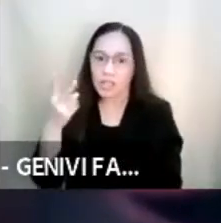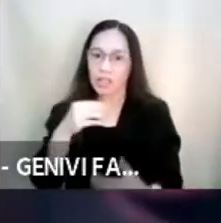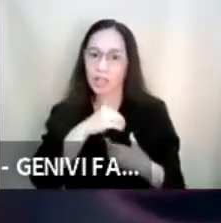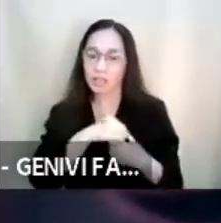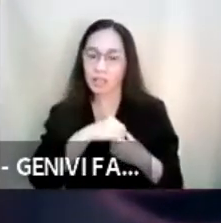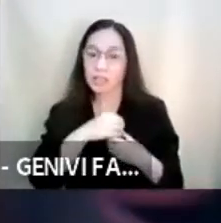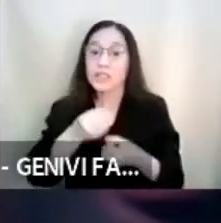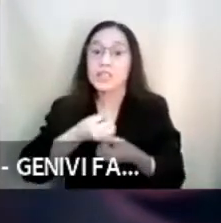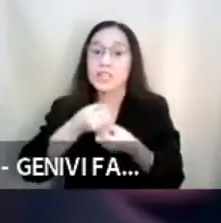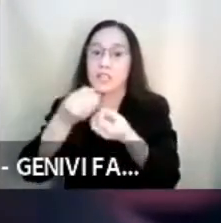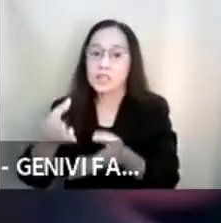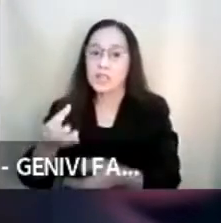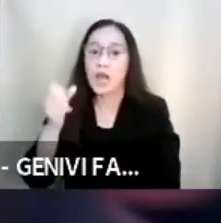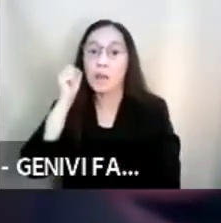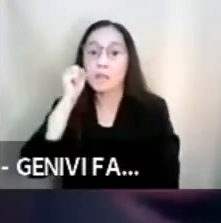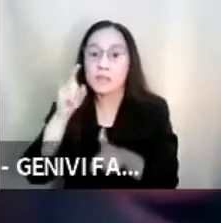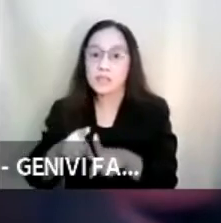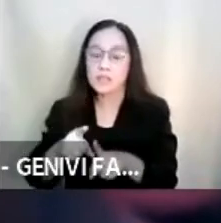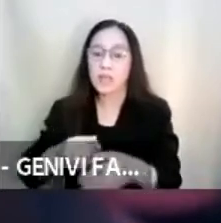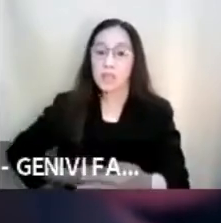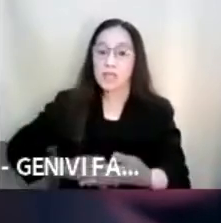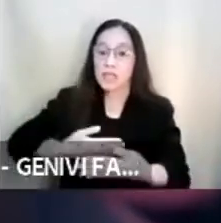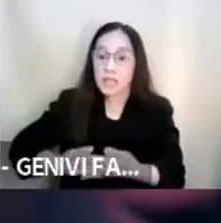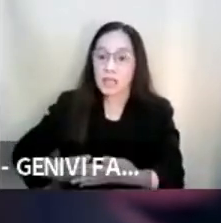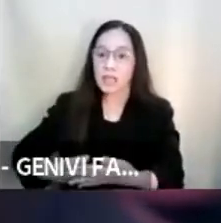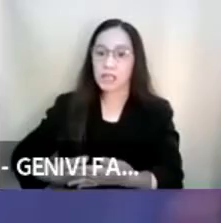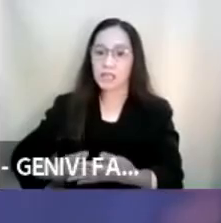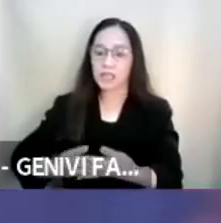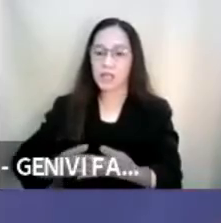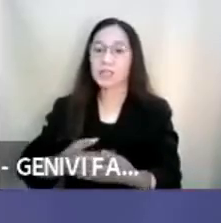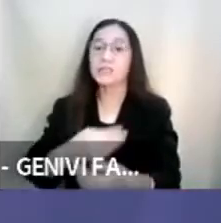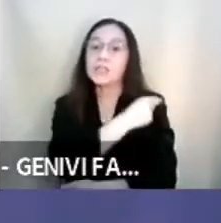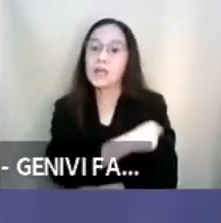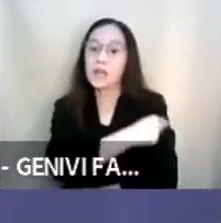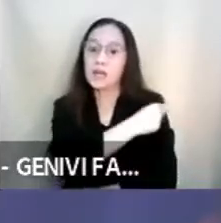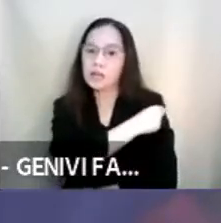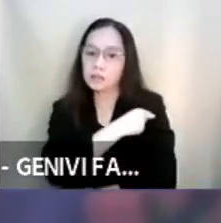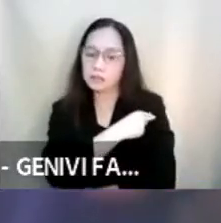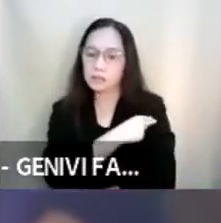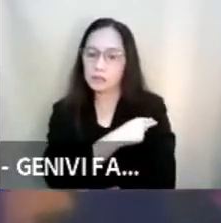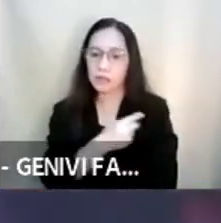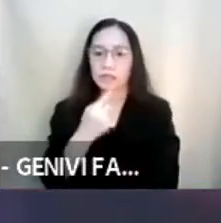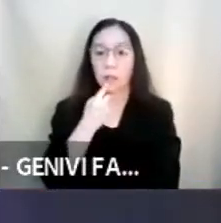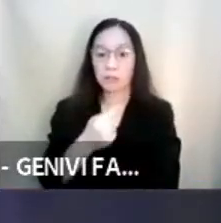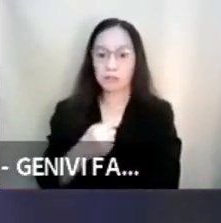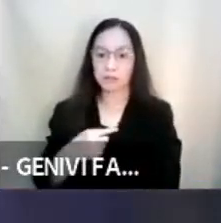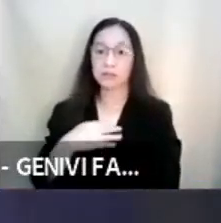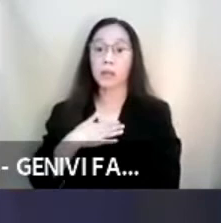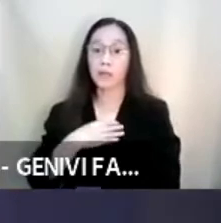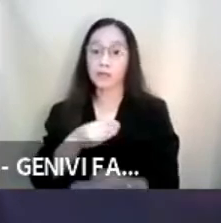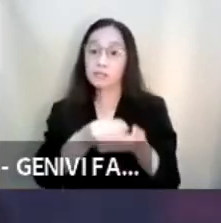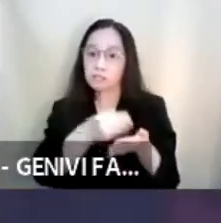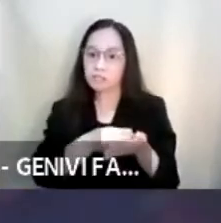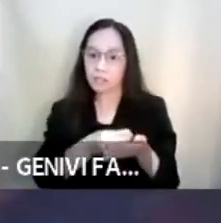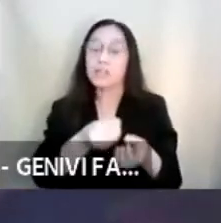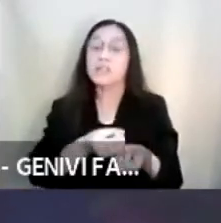ate niya kasi nanganak yung ate niya, yung pamangkin niya, nasa ospital. So sabi niya, yung sweldo ko bigay mo kay ate,